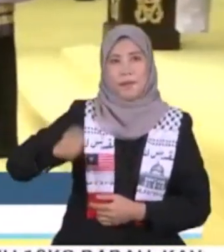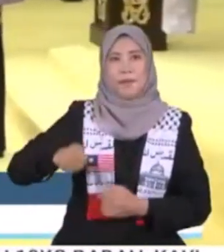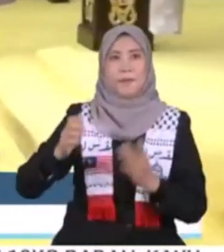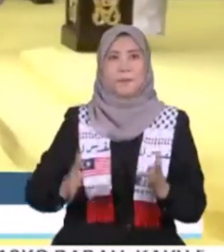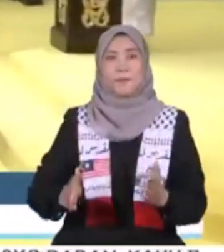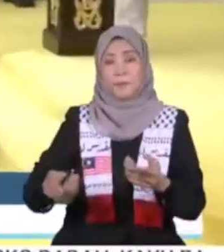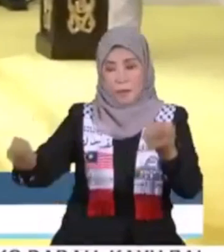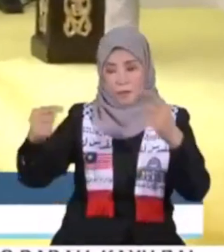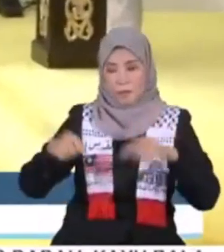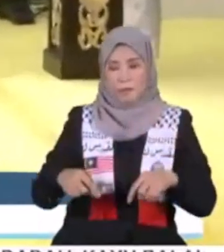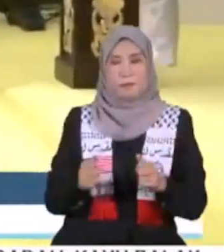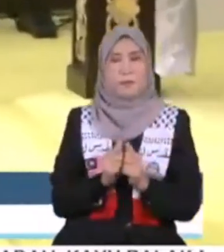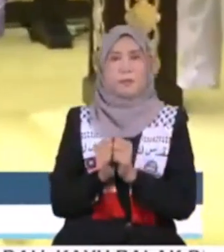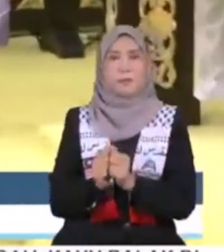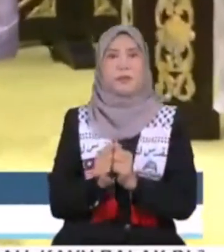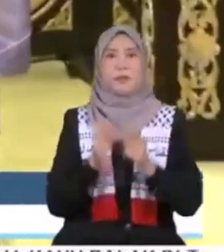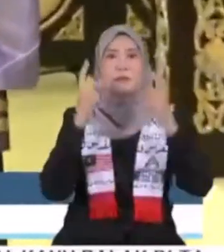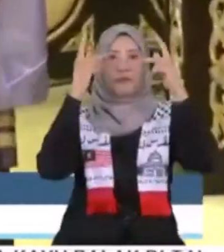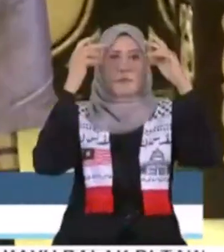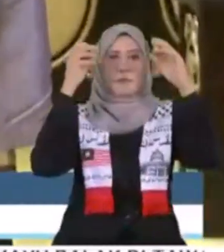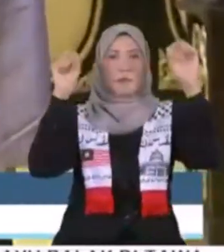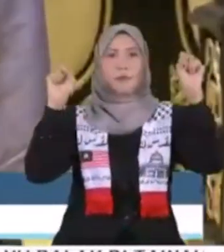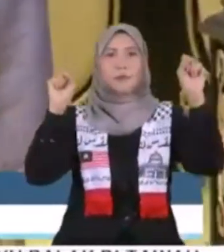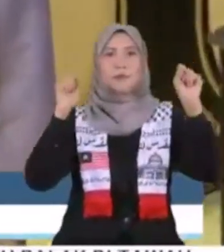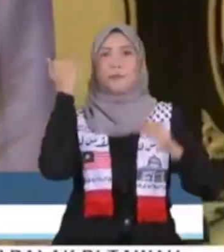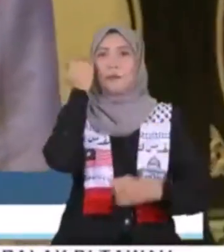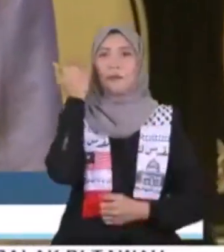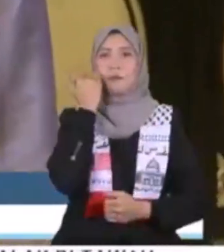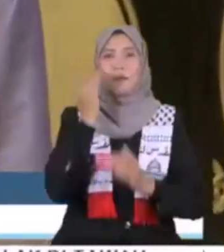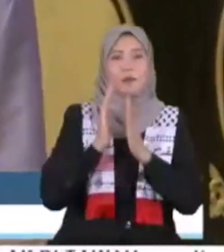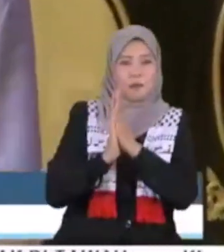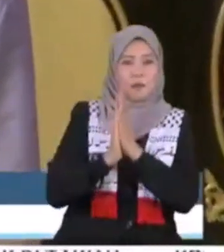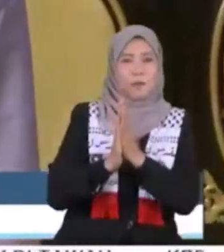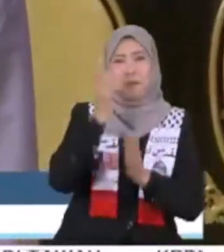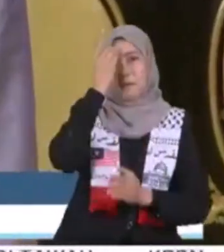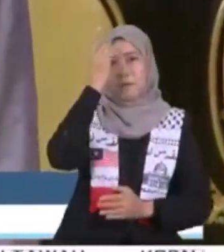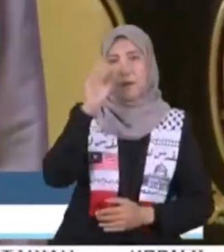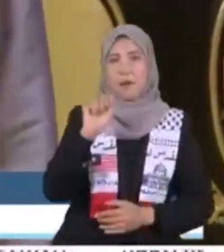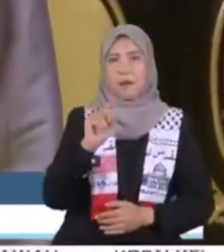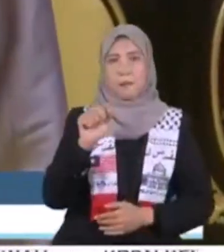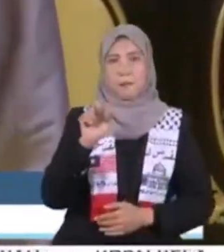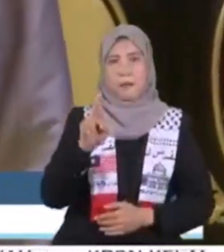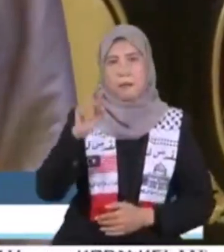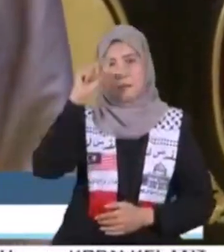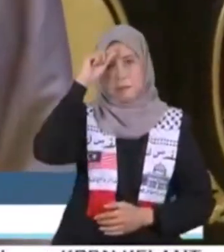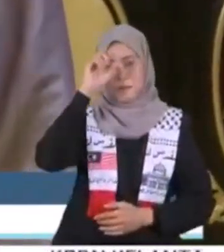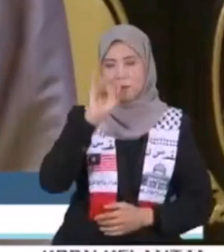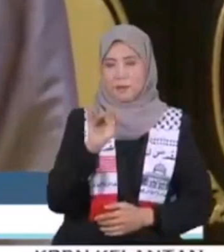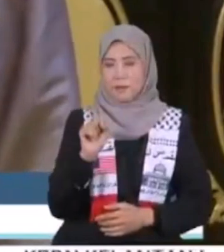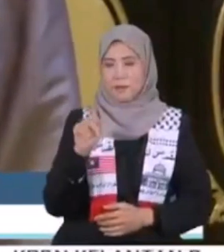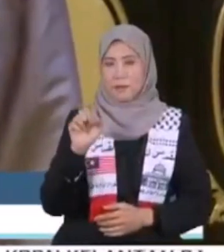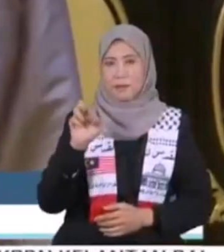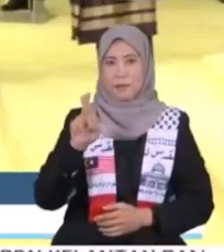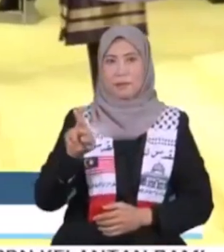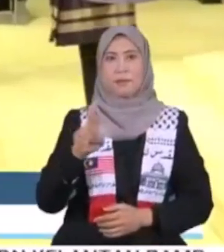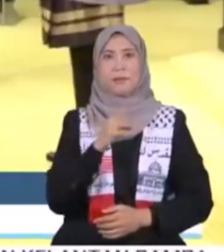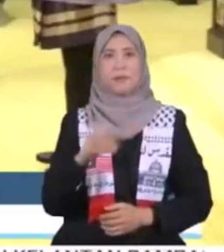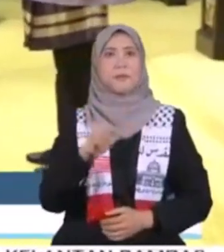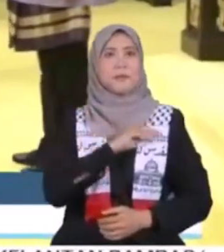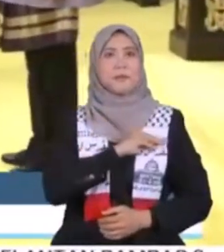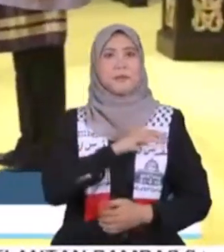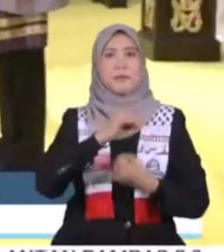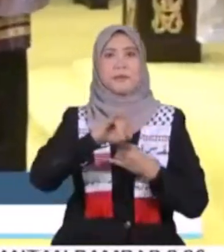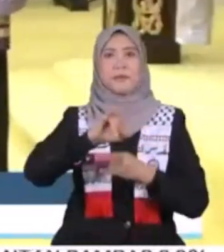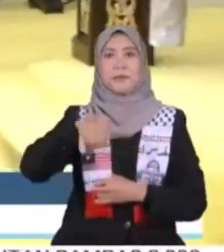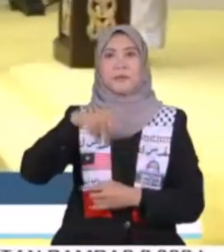Maimun Tuan Mat dan presiden mahkamah rayuan Tan Sri Datuk Amar Abang Iskandar Abang Hashim turut hadir menteri jabatan